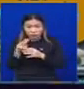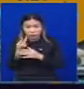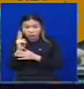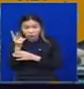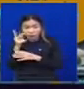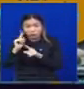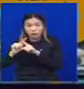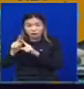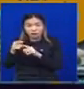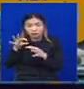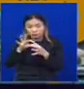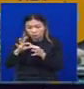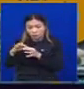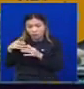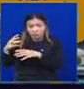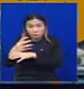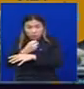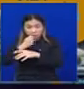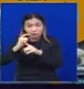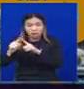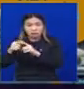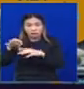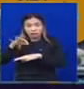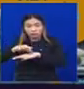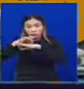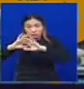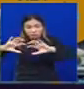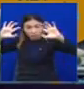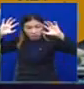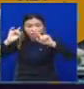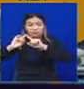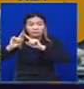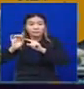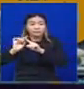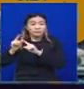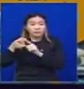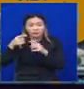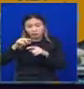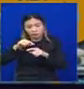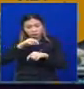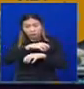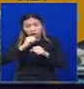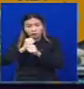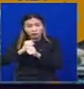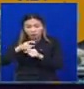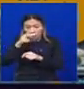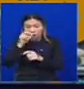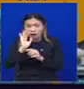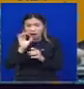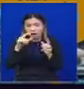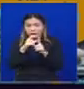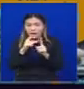เองหรือผู้อื่นพรรคการเมืองรวมทั้งการแต่งตั้งข้าราชการหรือรัฐวิสาหกิจก็ยังมีข้อห้ามไว้ชัดเจนด้วย